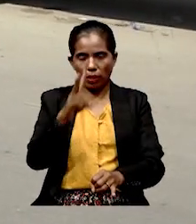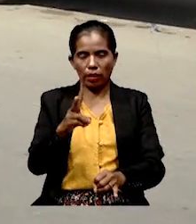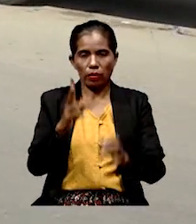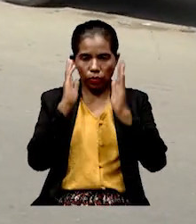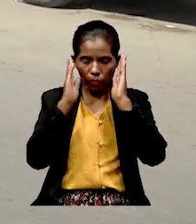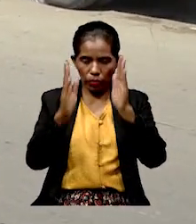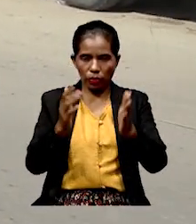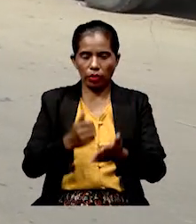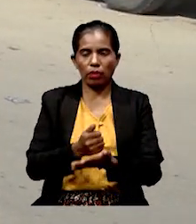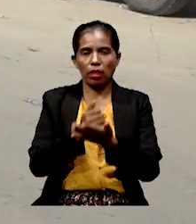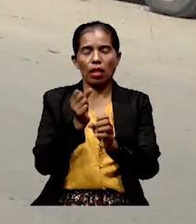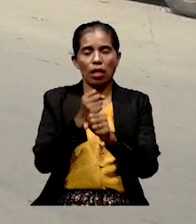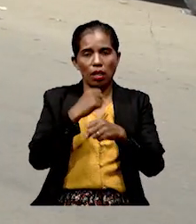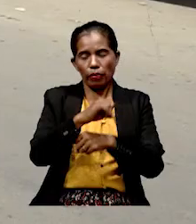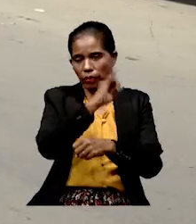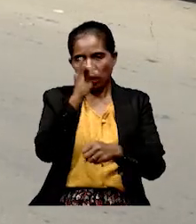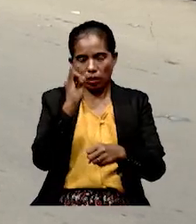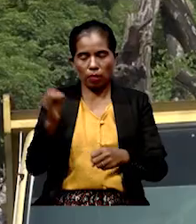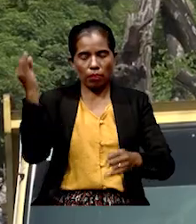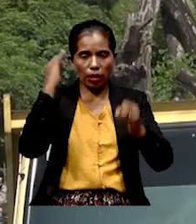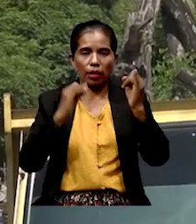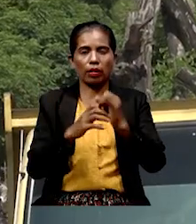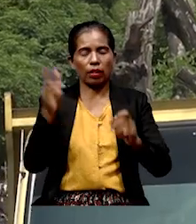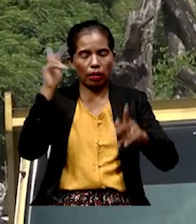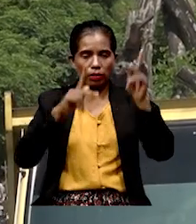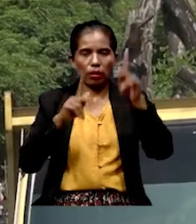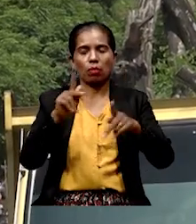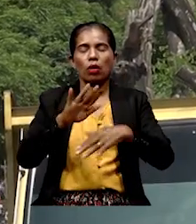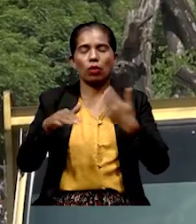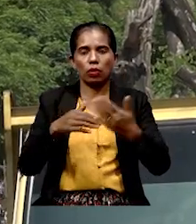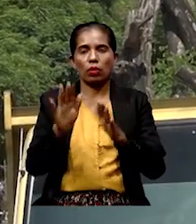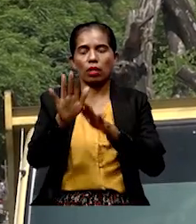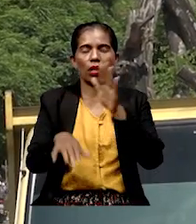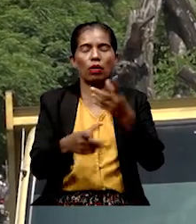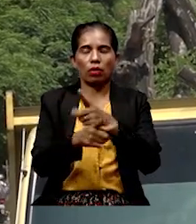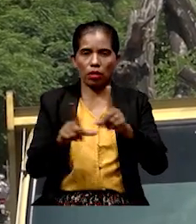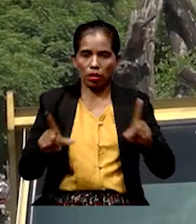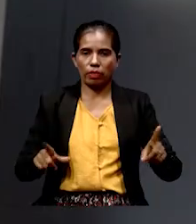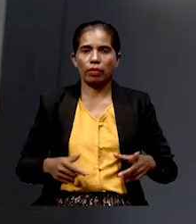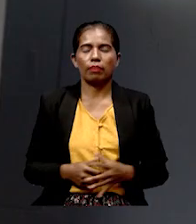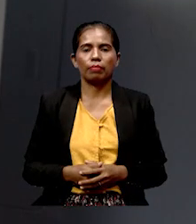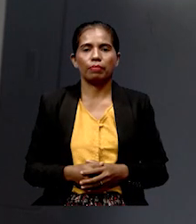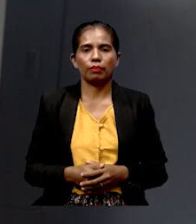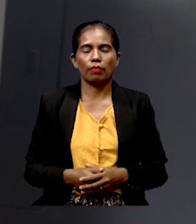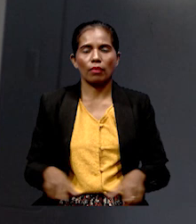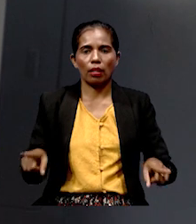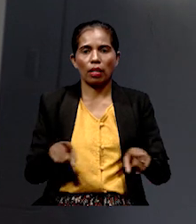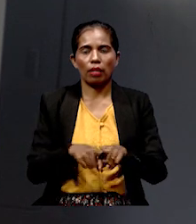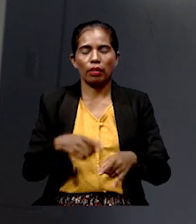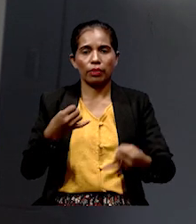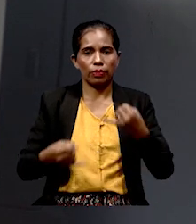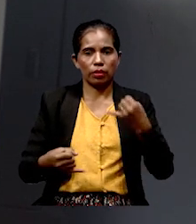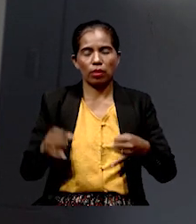ho di halo investigasan kleam bakazu ne nune ema hotu belela ho livre. Hanesan jurista no observasan eida ne